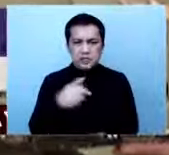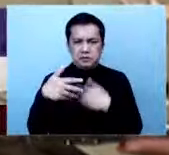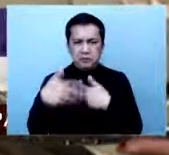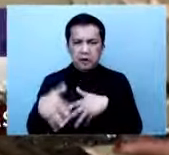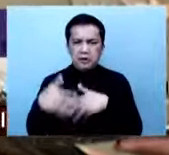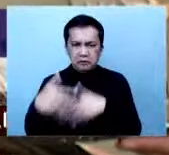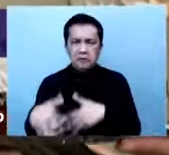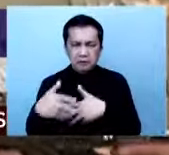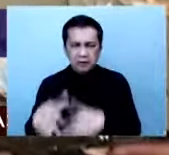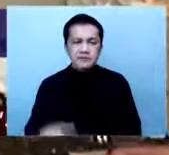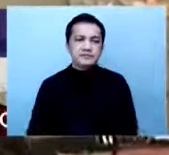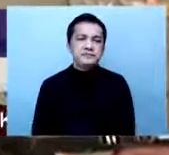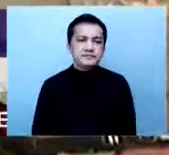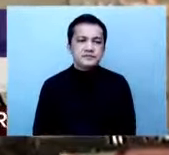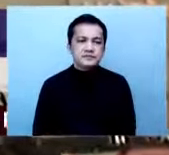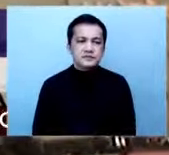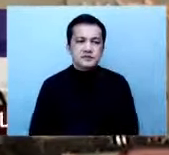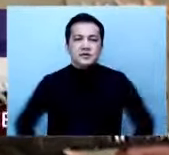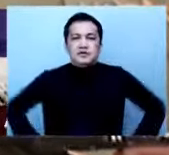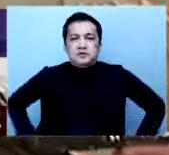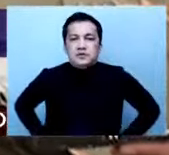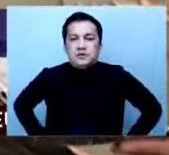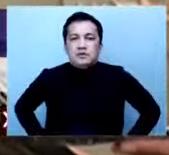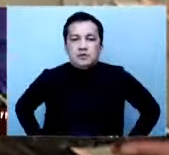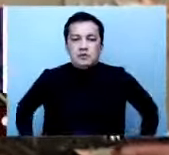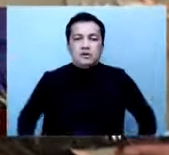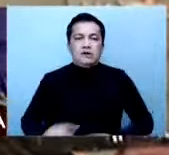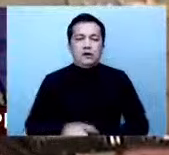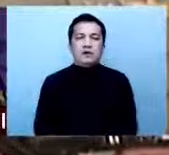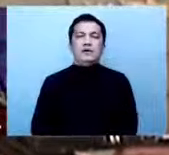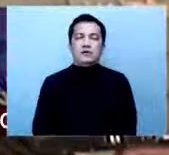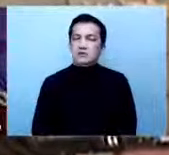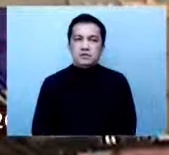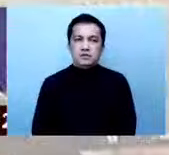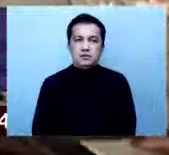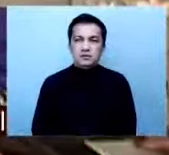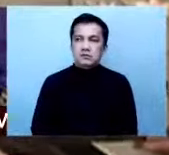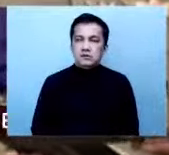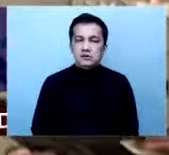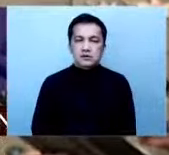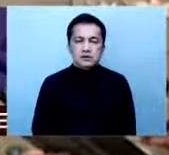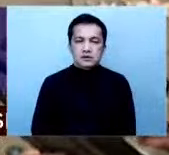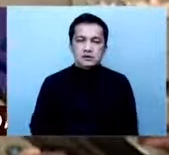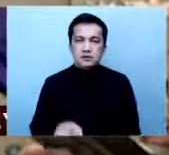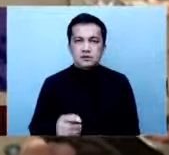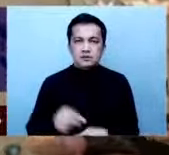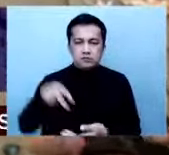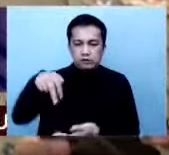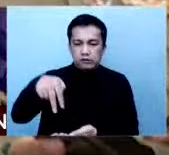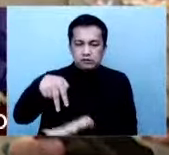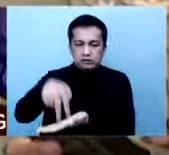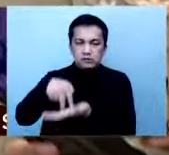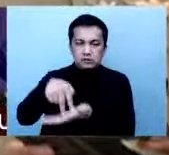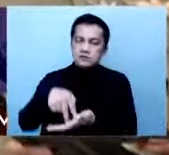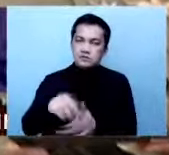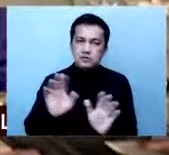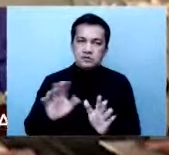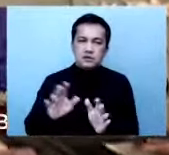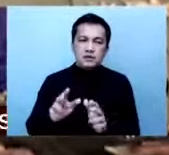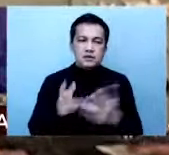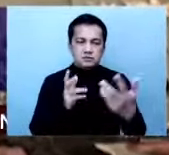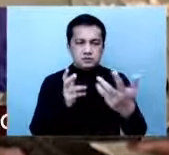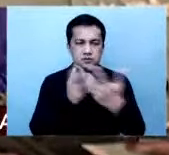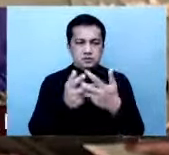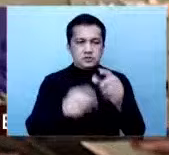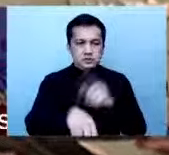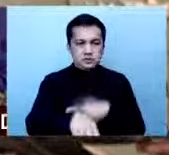puro tikas pahinga Tanghal at mag-dl be in tune with the times and I